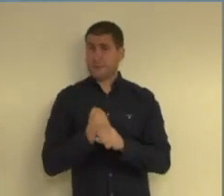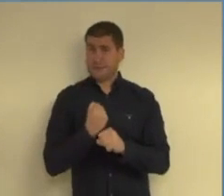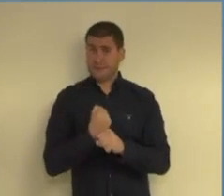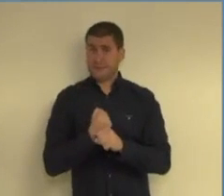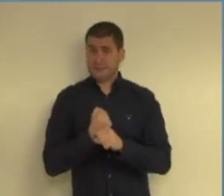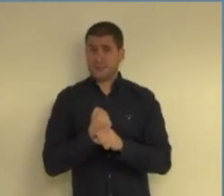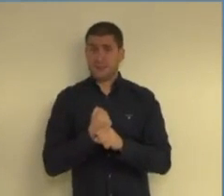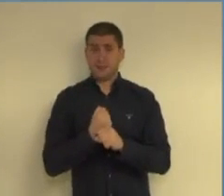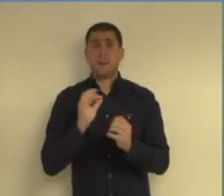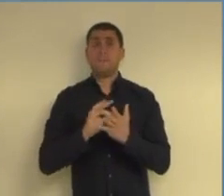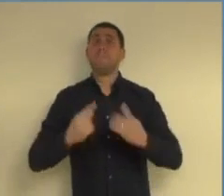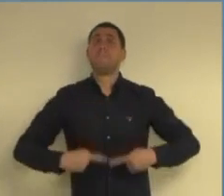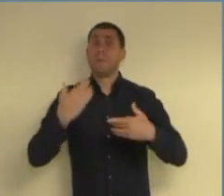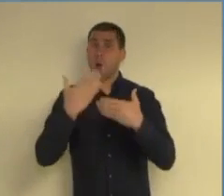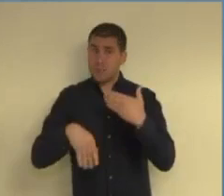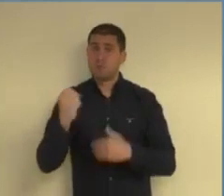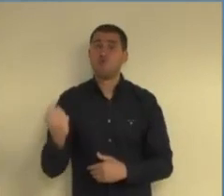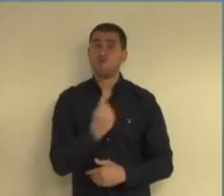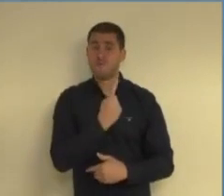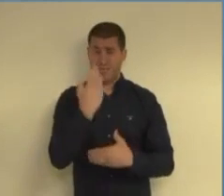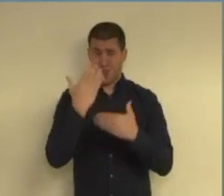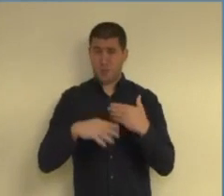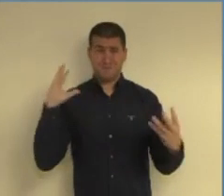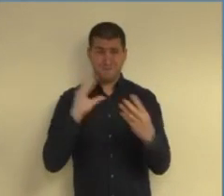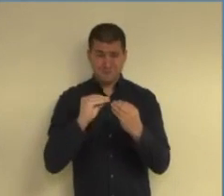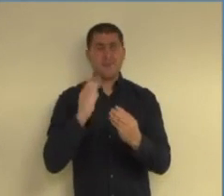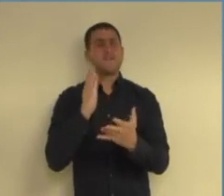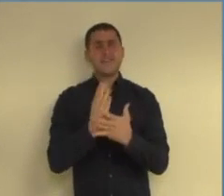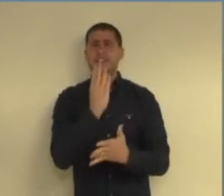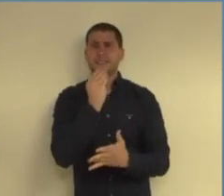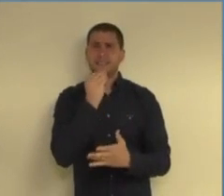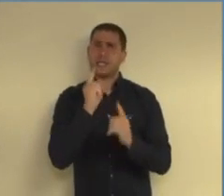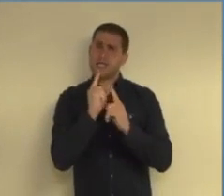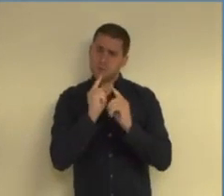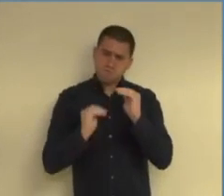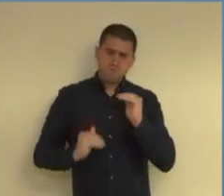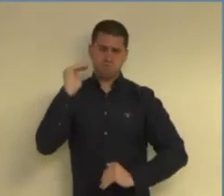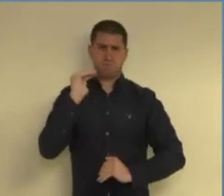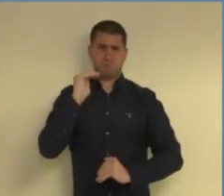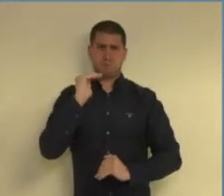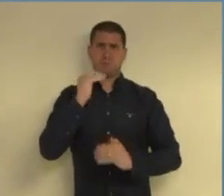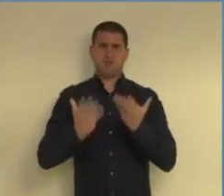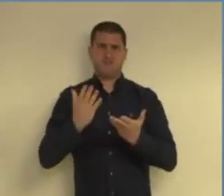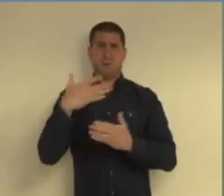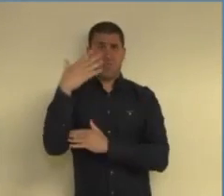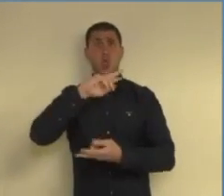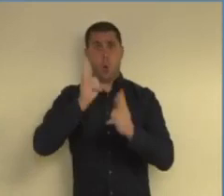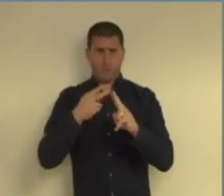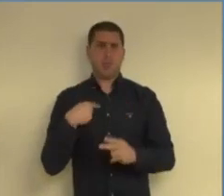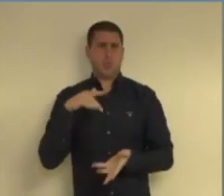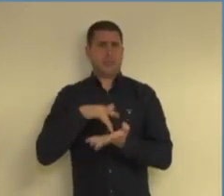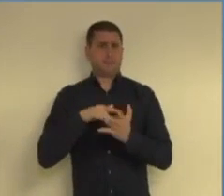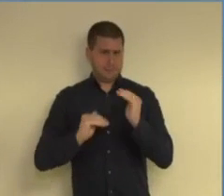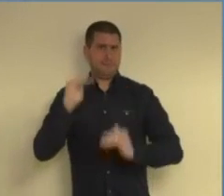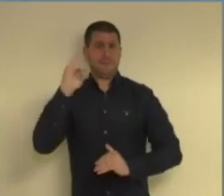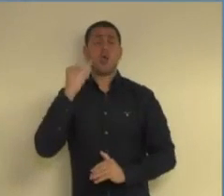בימים האחרונים, בשבועות האחרונים, ששמים את ישראל בקדמת המדינות בעולם, ואנחנו נמצאים שם.